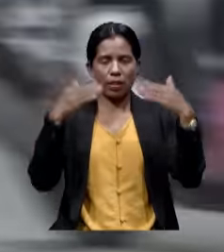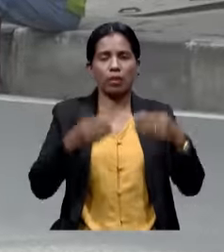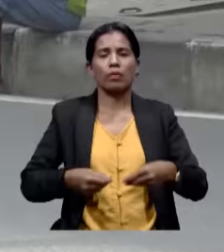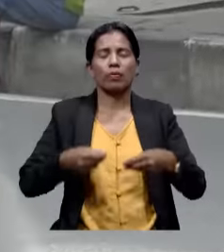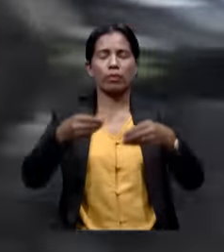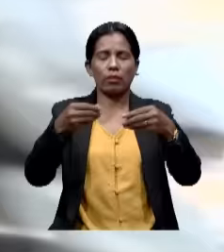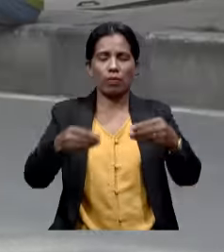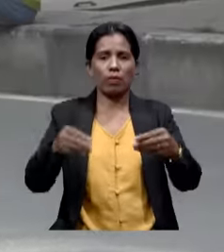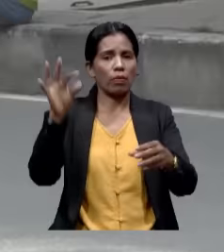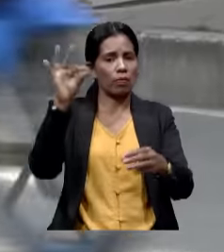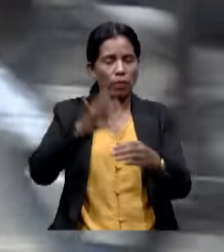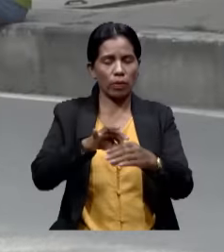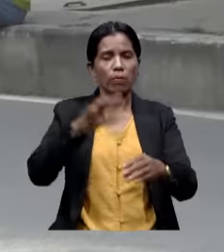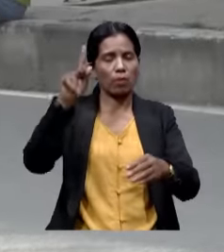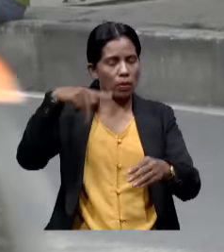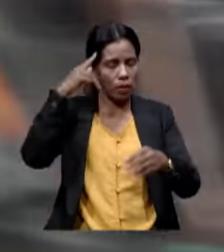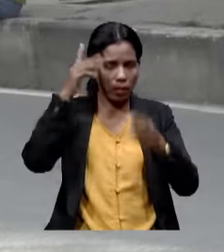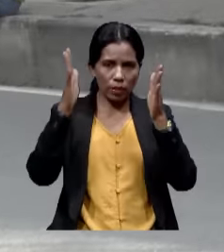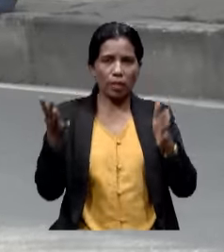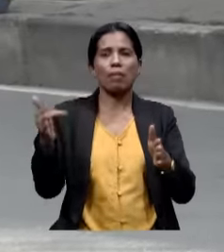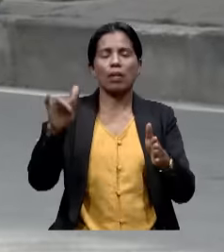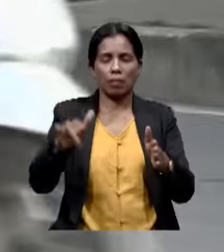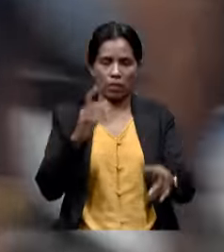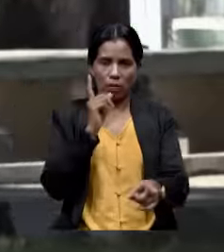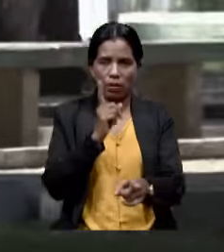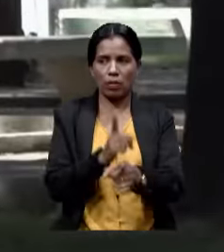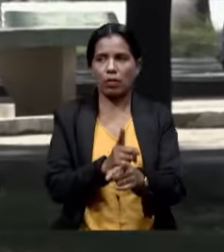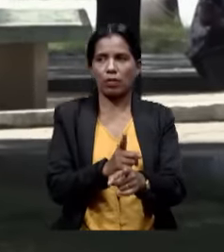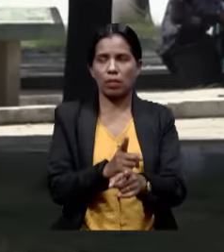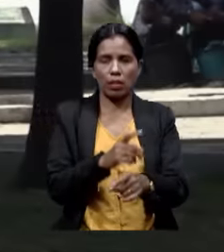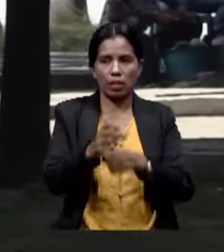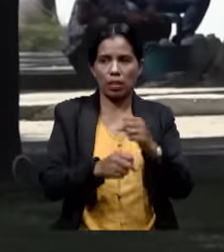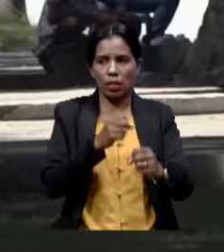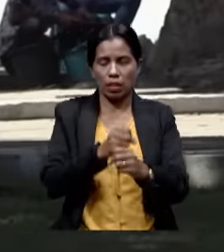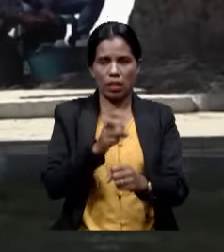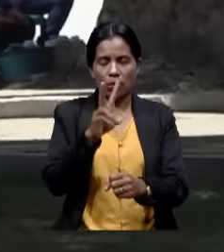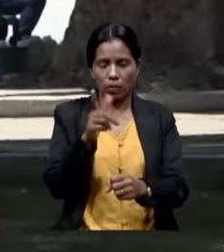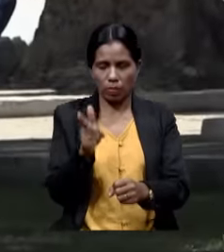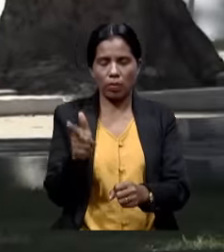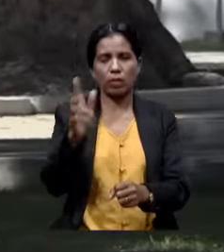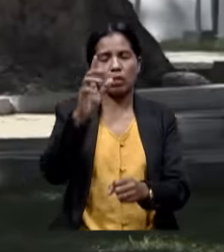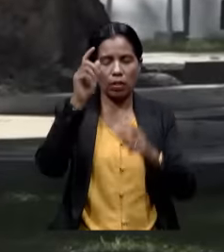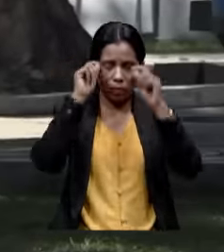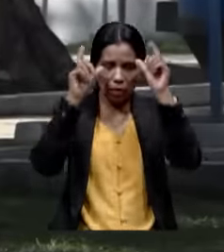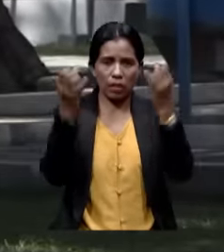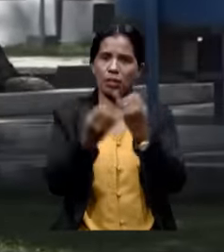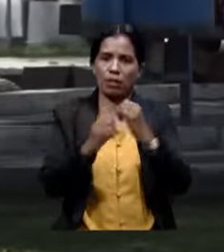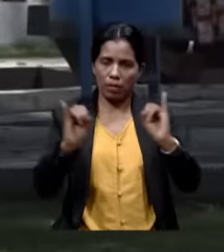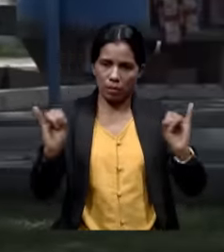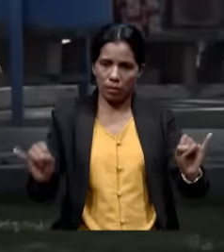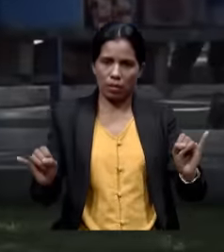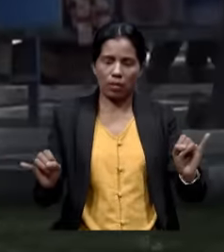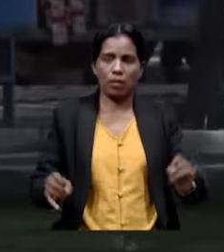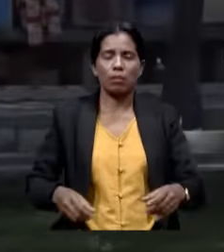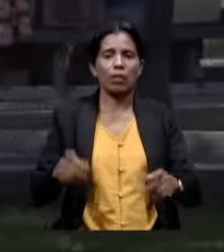votus bab politiku sira, maibe realidadi, nebe akontese durante tinang ruanulu Timor-Leste restauran ini independensia, fo